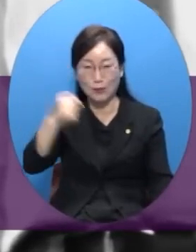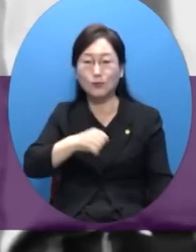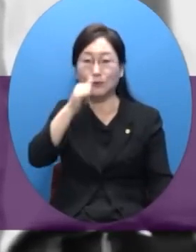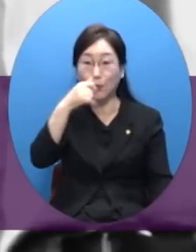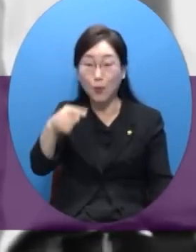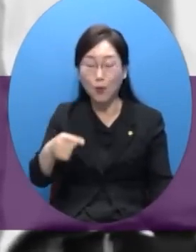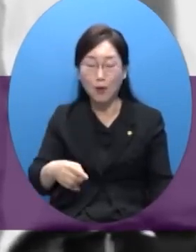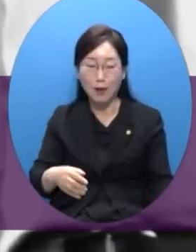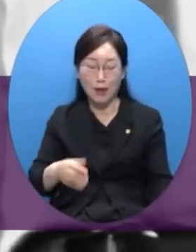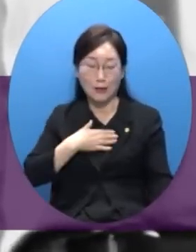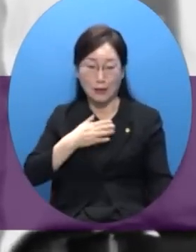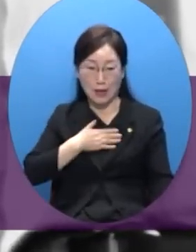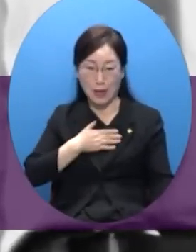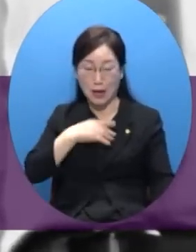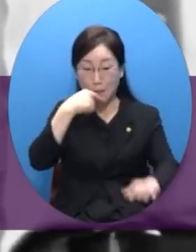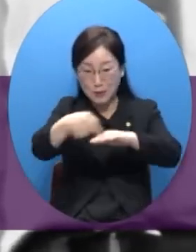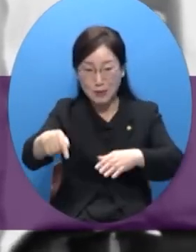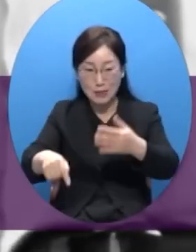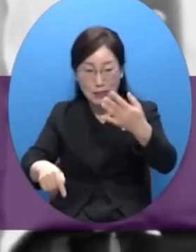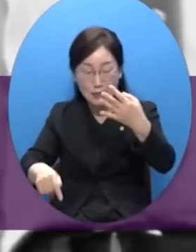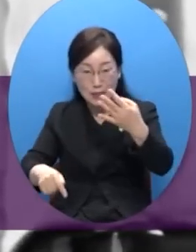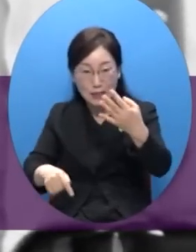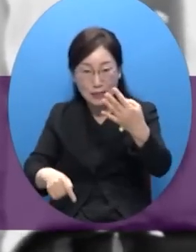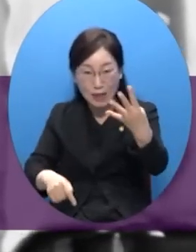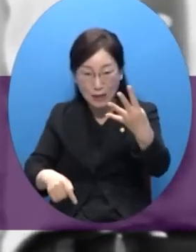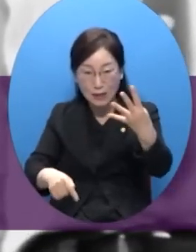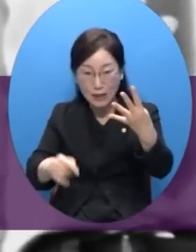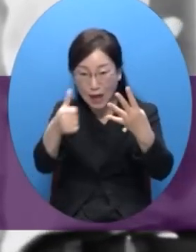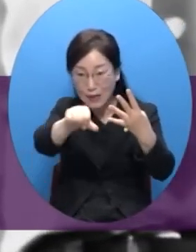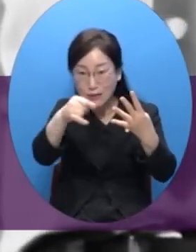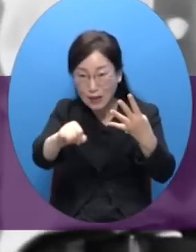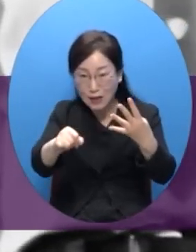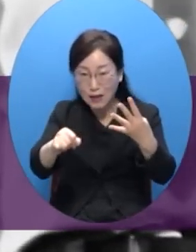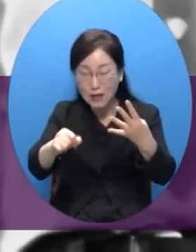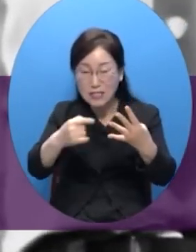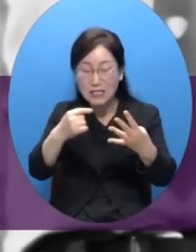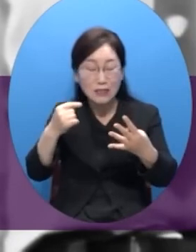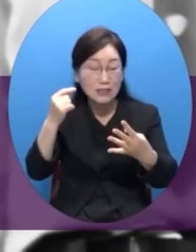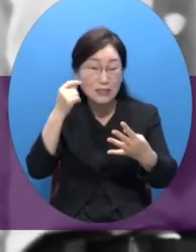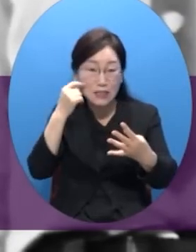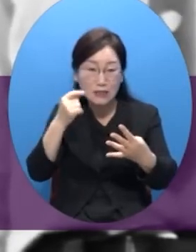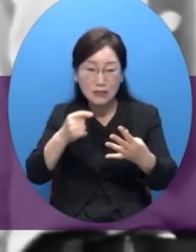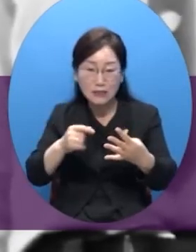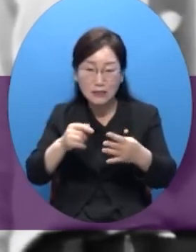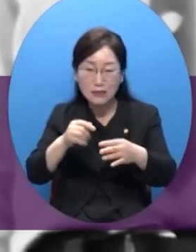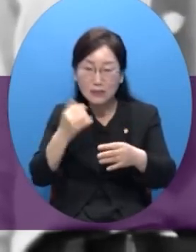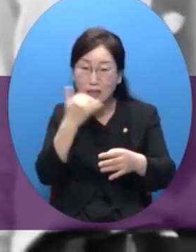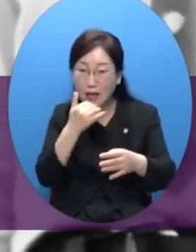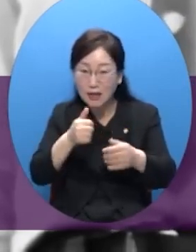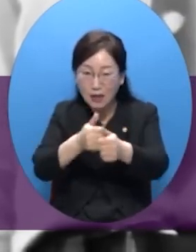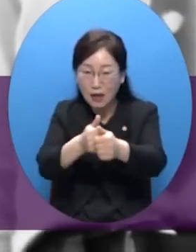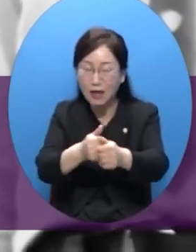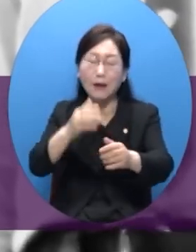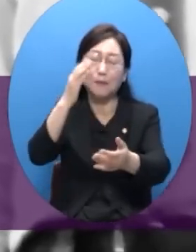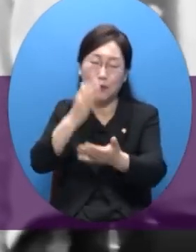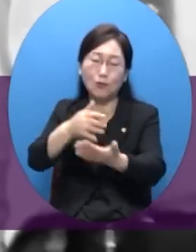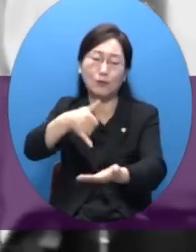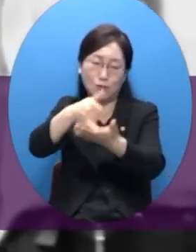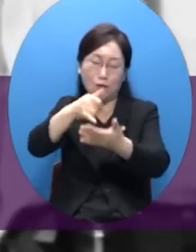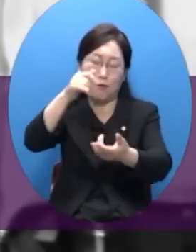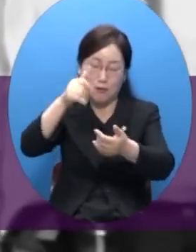네 명의 어린 자식들이 피부색이 아니라 인격에 따라 평가받는 날에 살게 되는 날이 오리라는